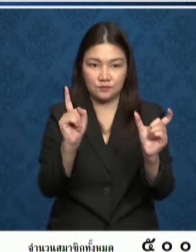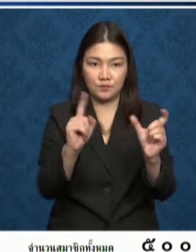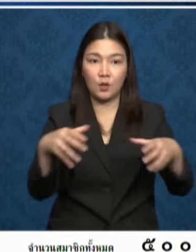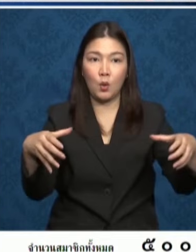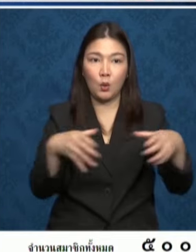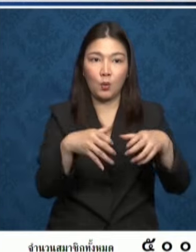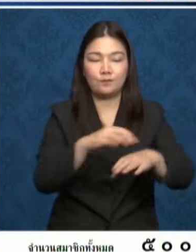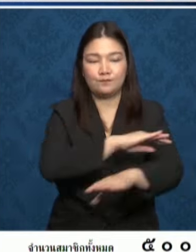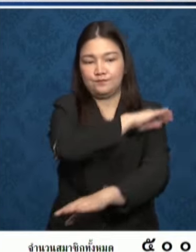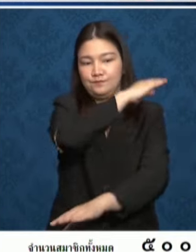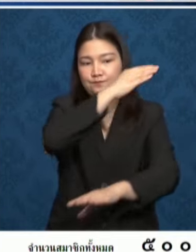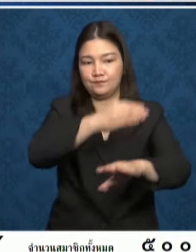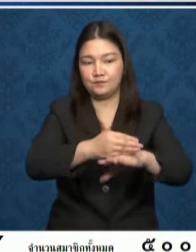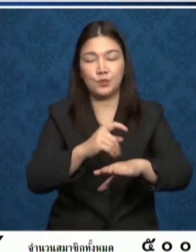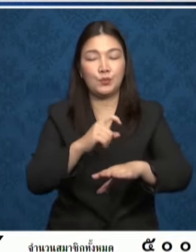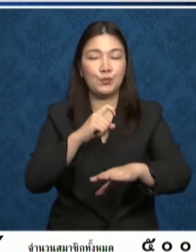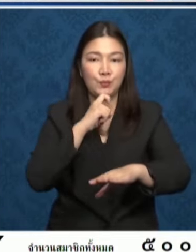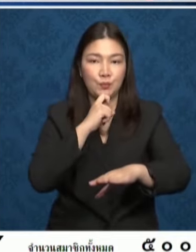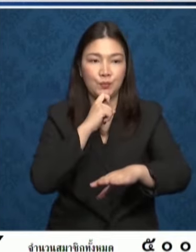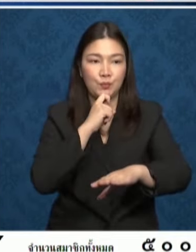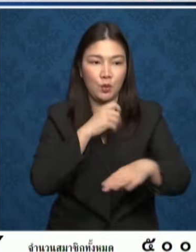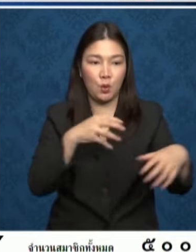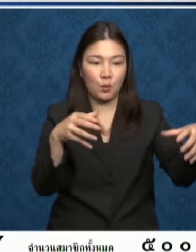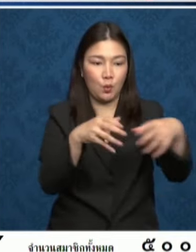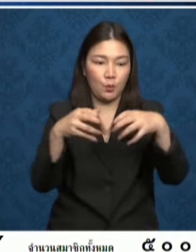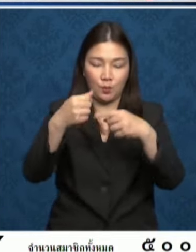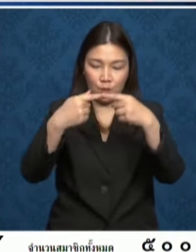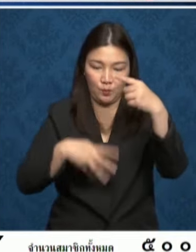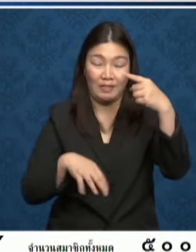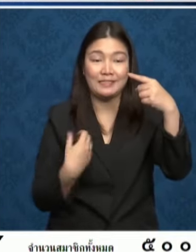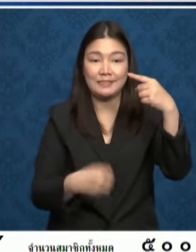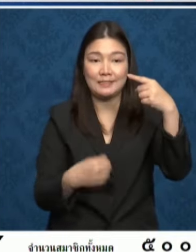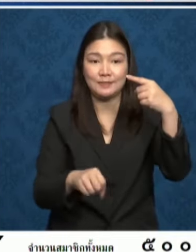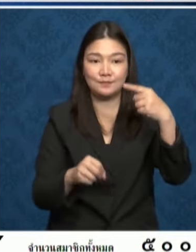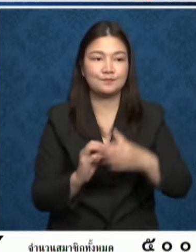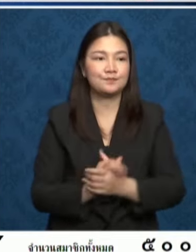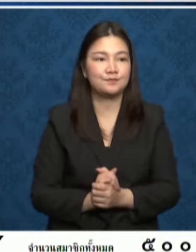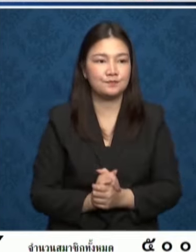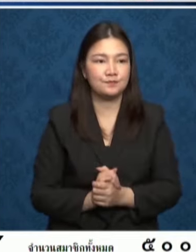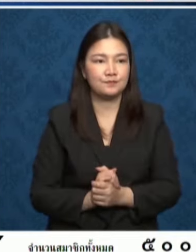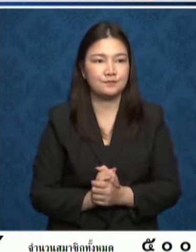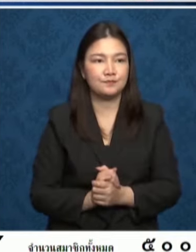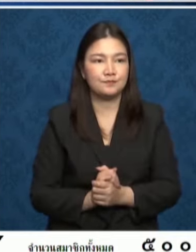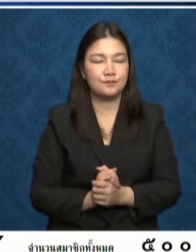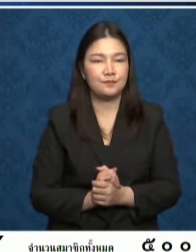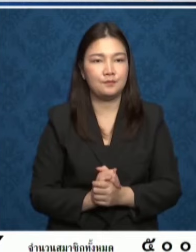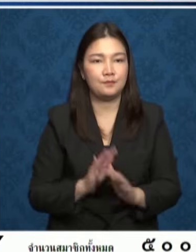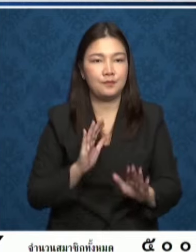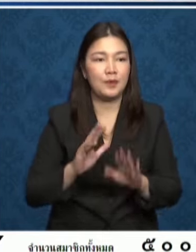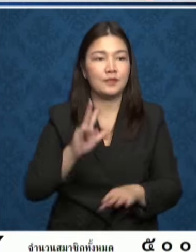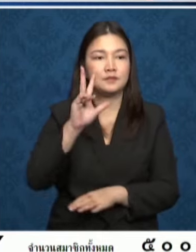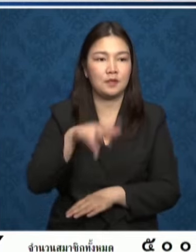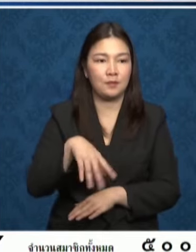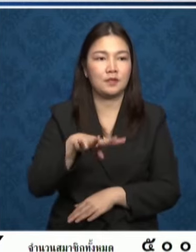พันธุ์บนพื้นที่สูง 10กลุ่มนะครับปัจจุบันมีอยู่ 3,